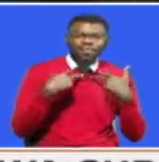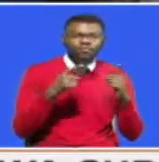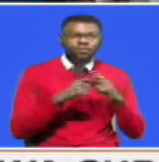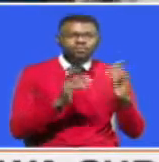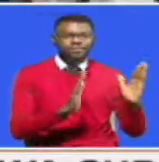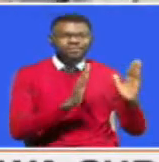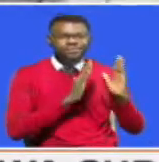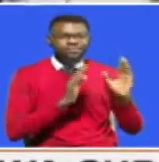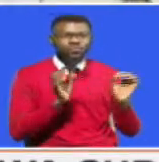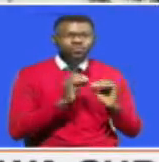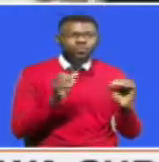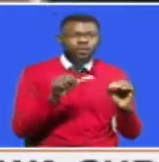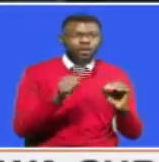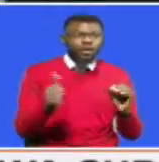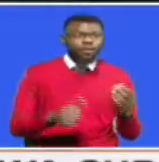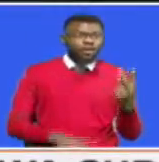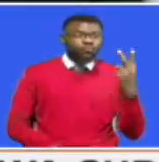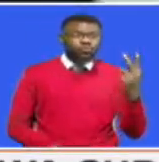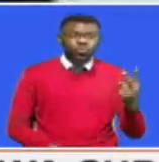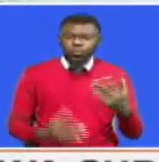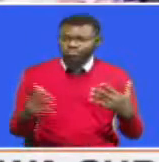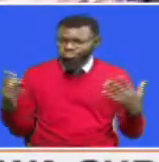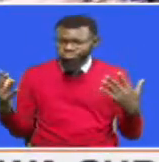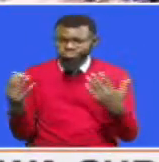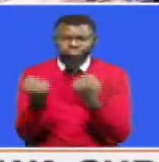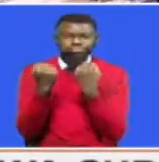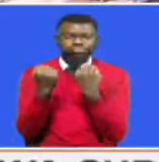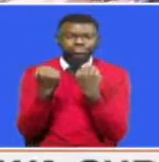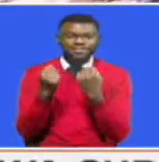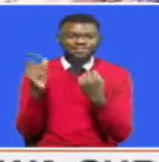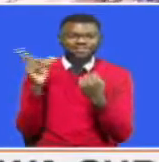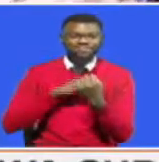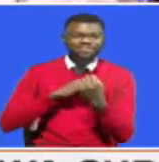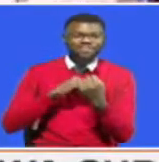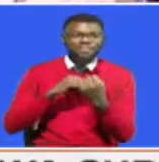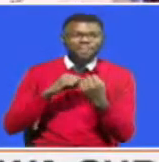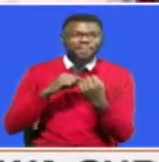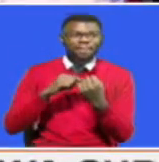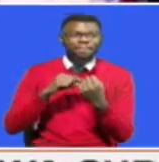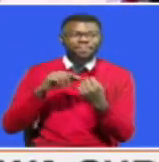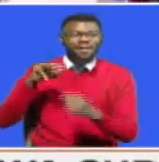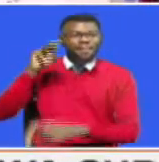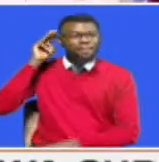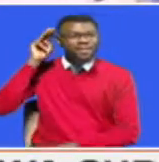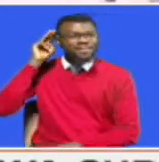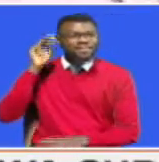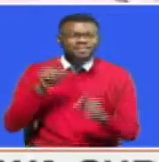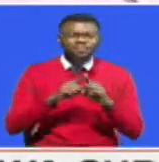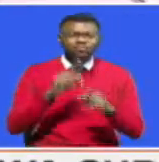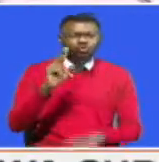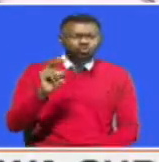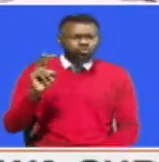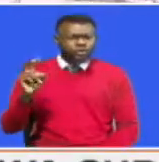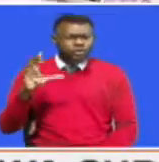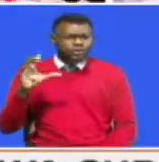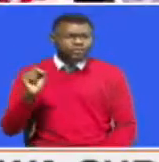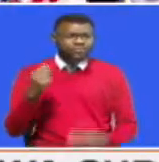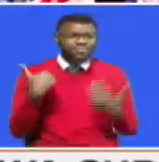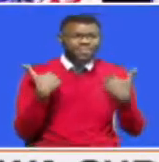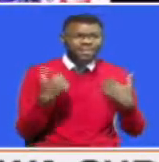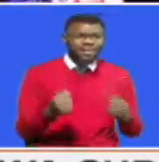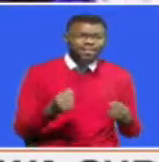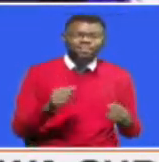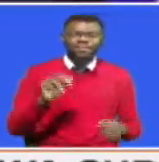usalama, wenzao wawili wakitekwa nyara kaunti ya Mandera. Mwaka 2020, waziri wa afya